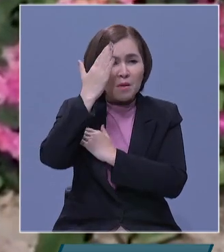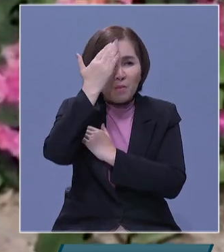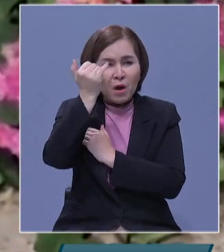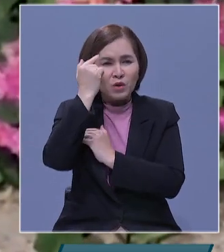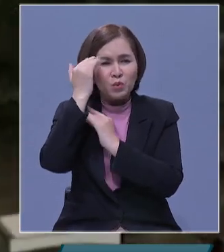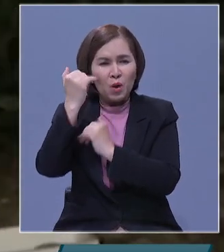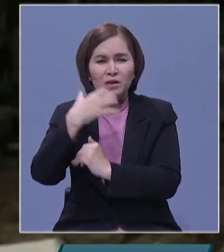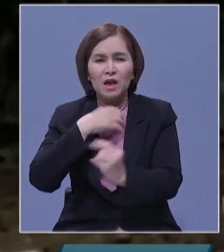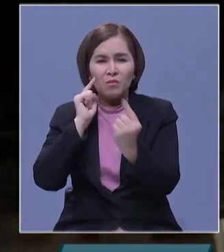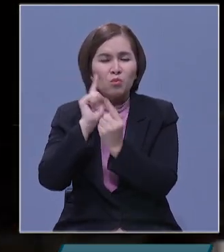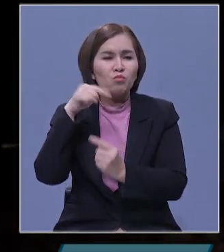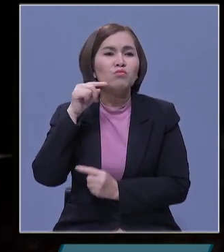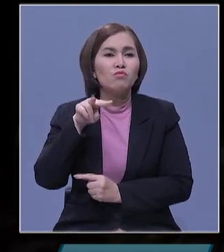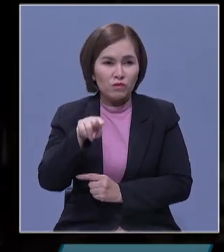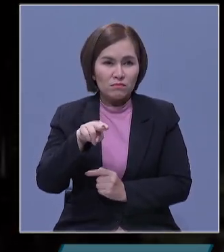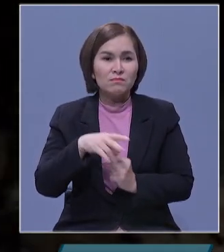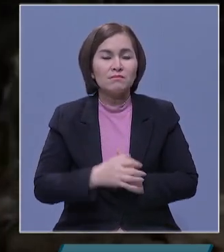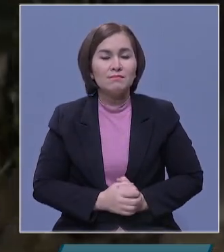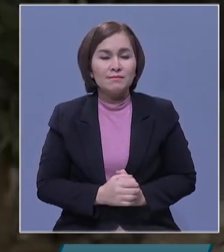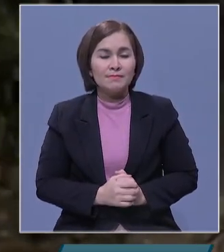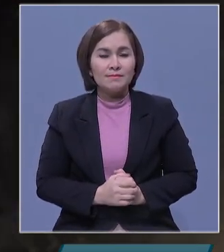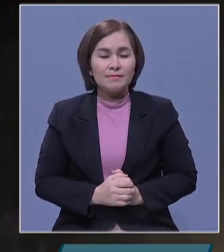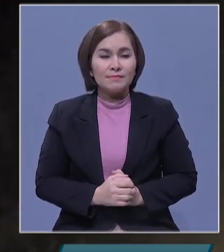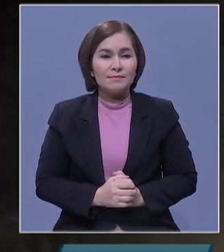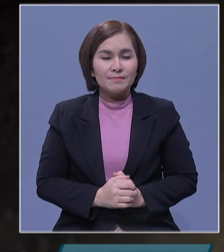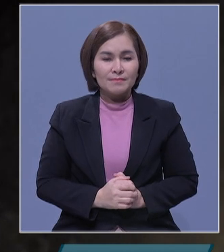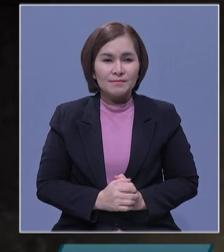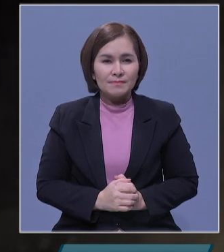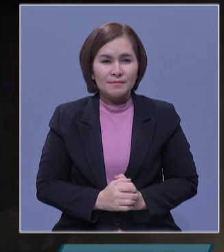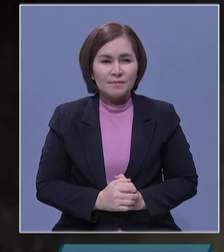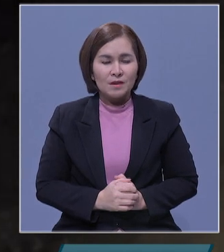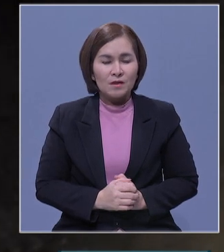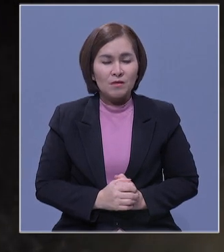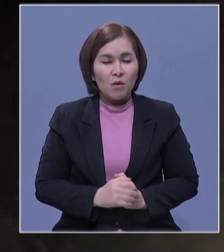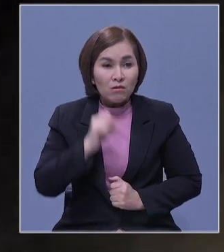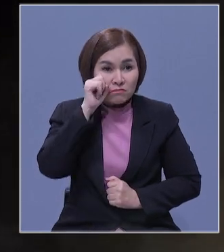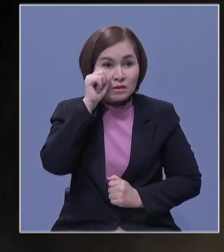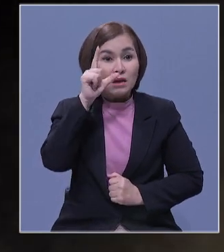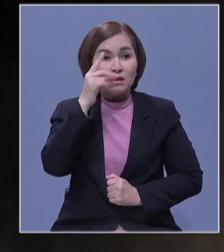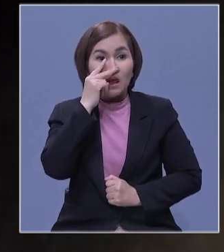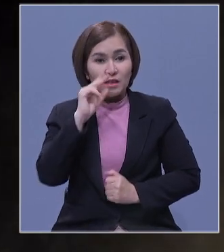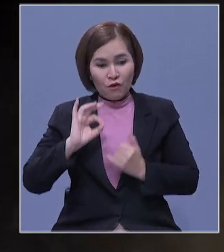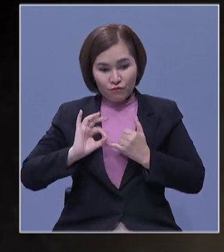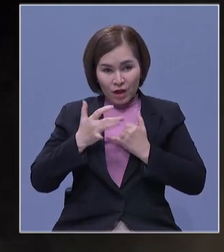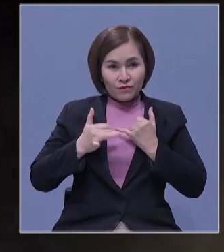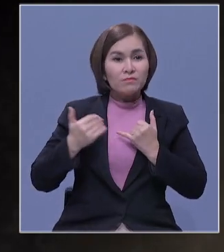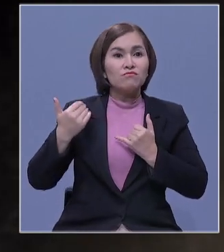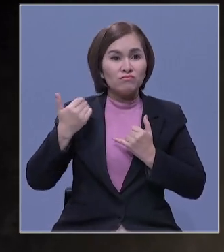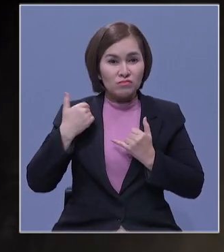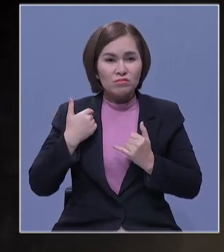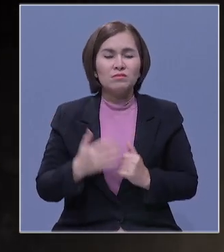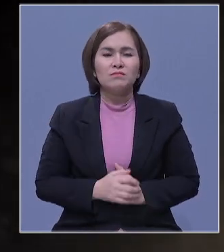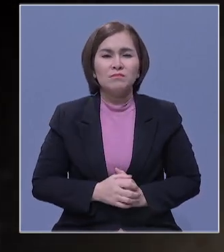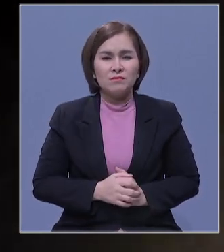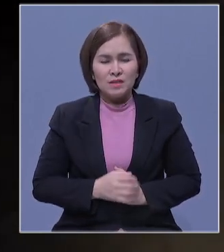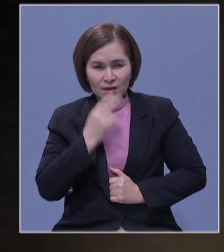มากๆค่ะเป็นไงอ่ะก็ที่สติลืมตาตมาไฟมันครอบไปครึ่งตัวแล้วครอบครอบน้องเลย